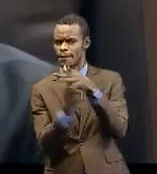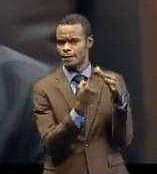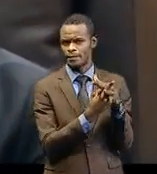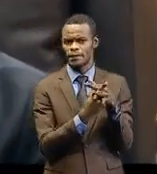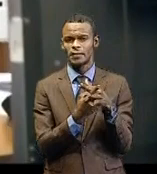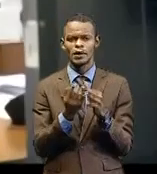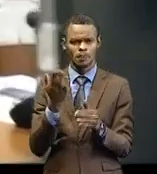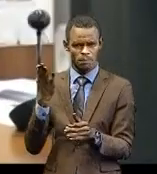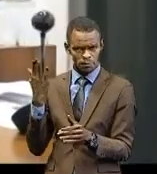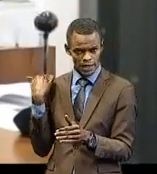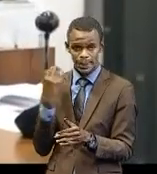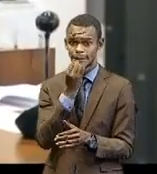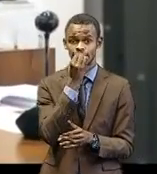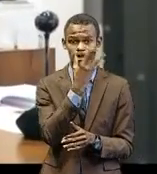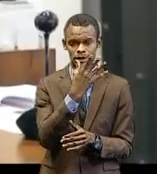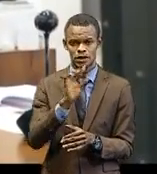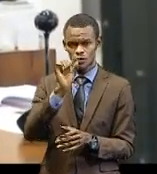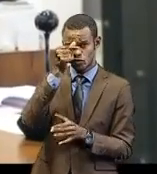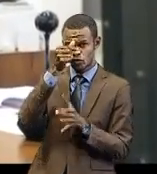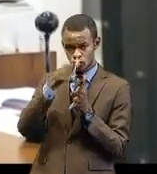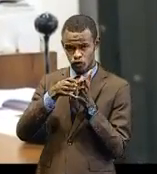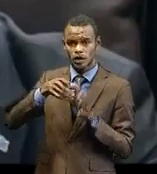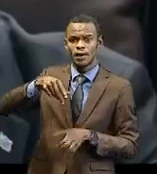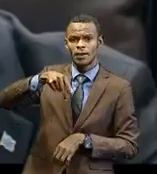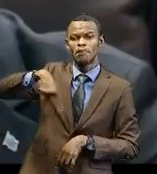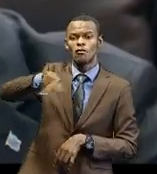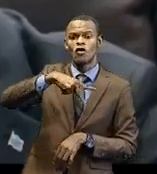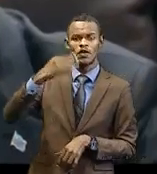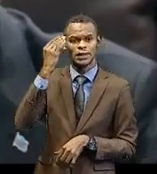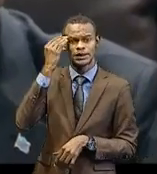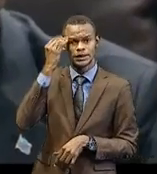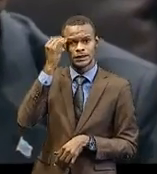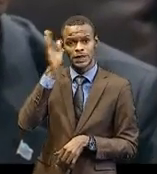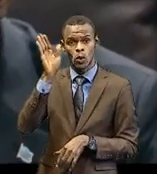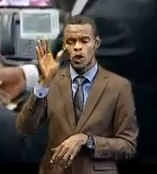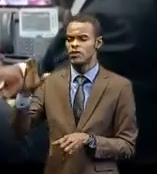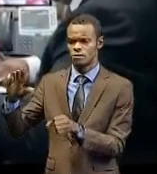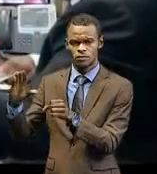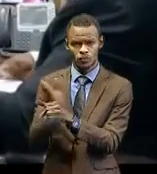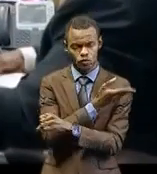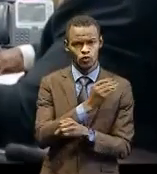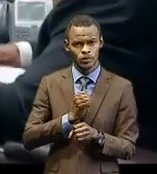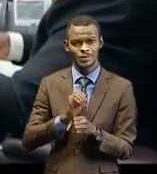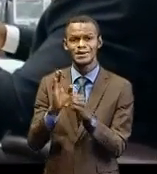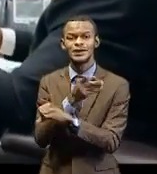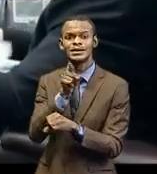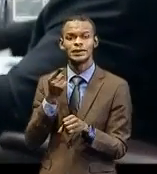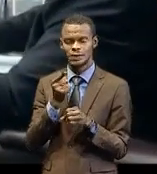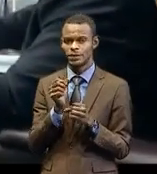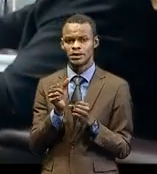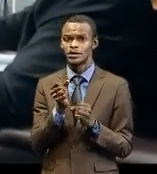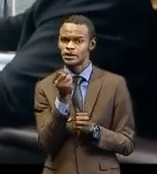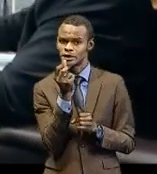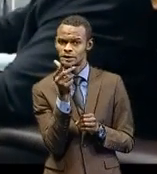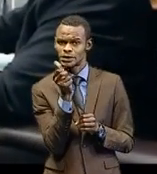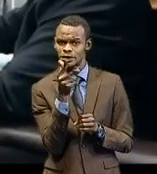lesquels la déchéance du gouverneur de la province de l'Équateur, le 7 juillet dernier, par 13 députés provinciaux